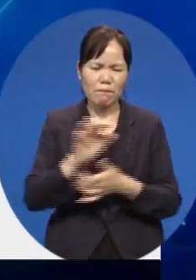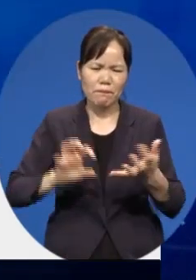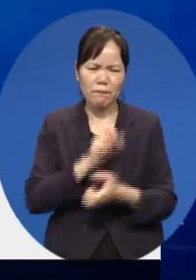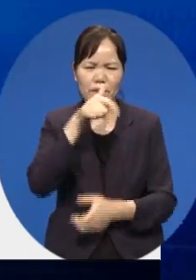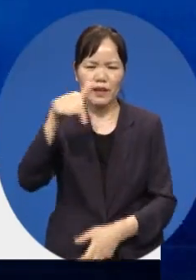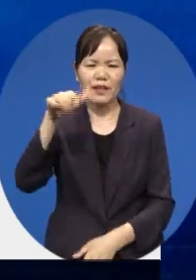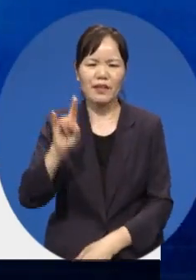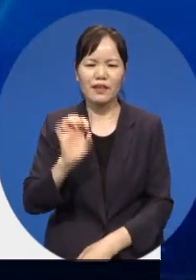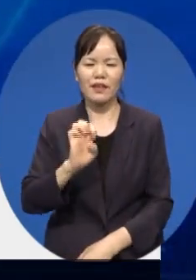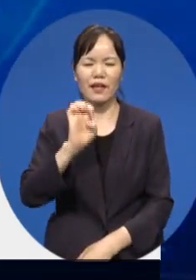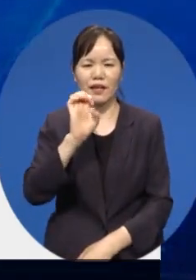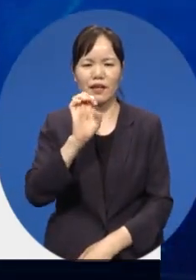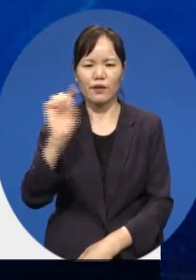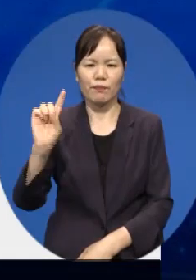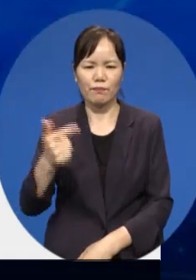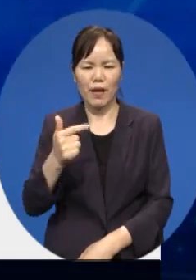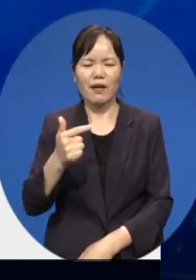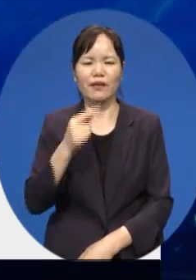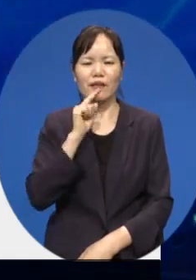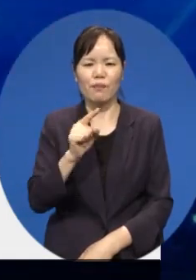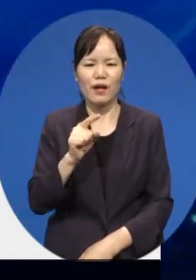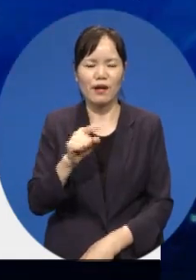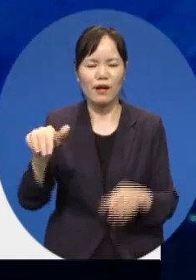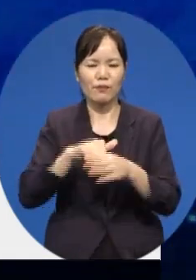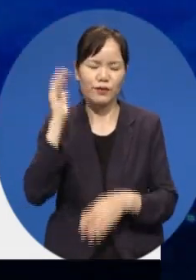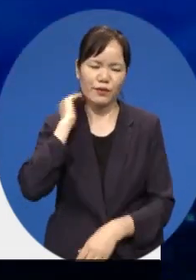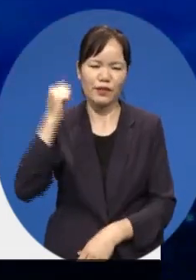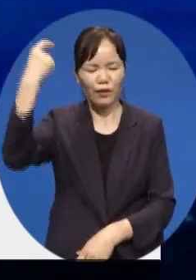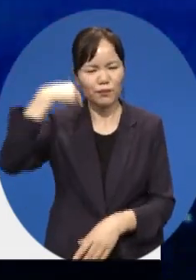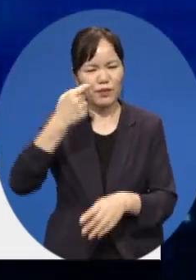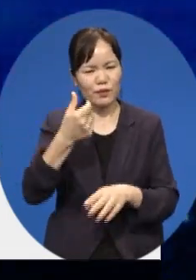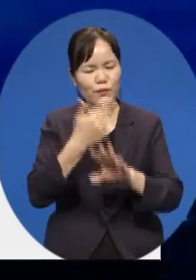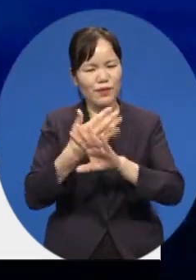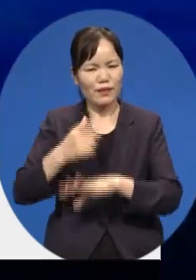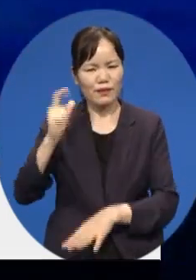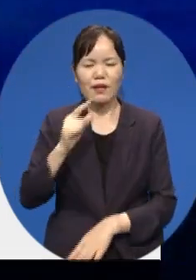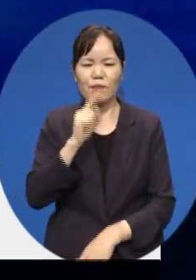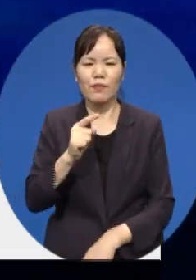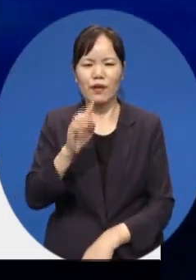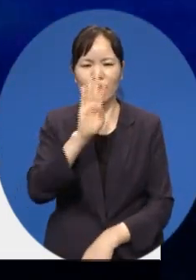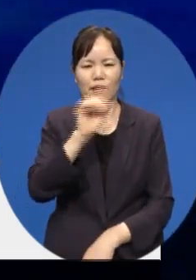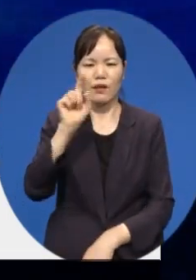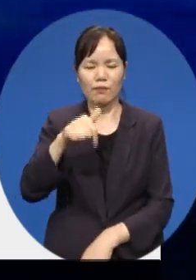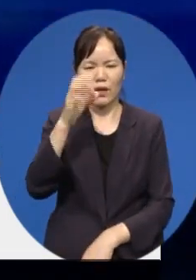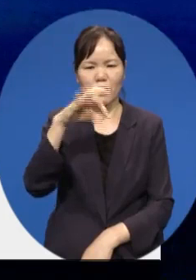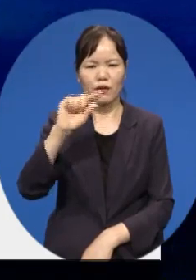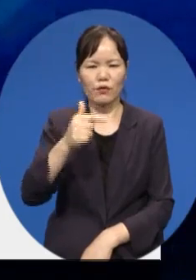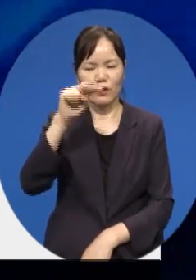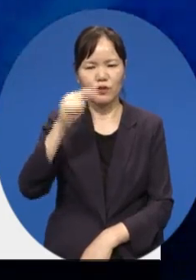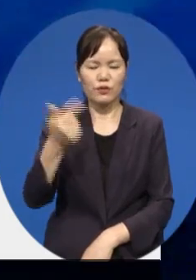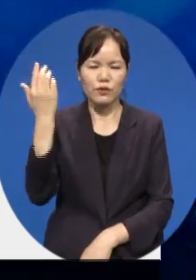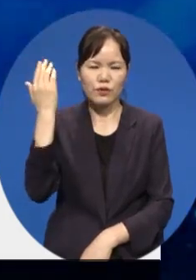대통령의 이미지와는 조금은 다른 좀 센 단어가 나오기도 했죠. 박원순 전 서울시장 사망에 대해서는 목숨으로